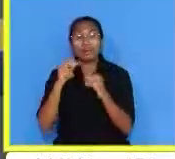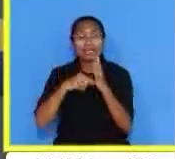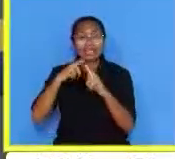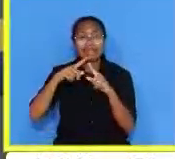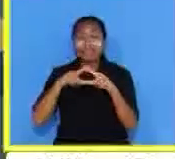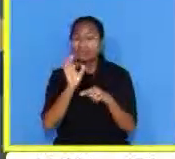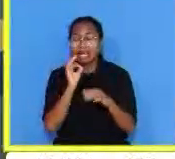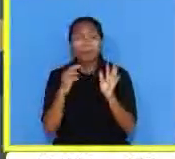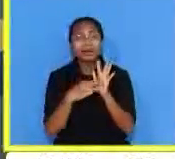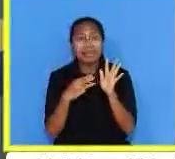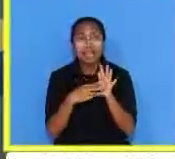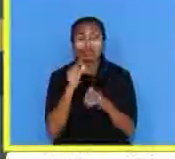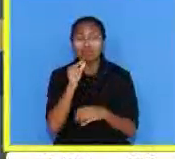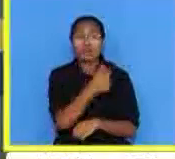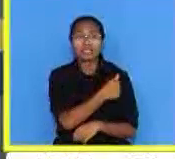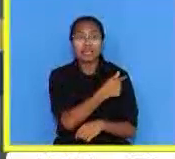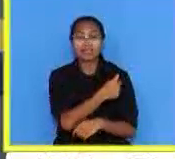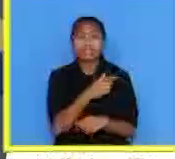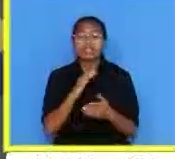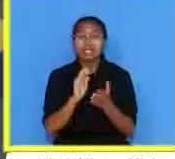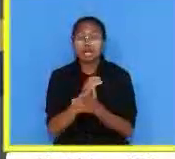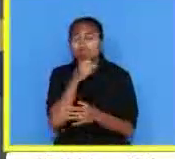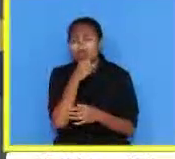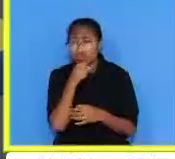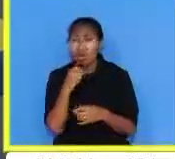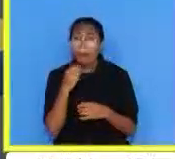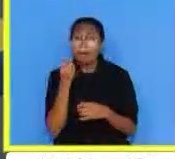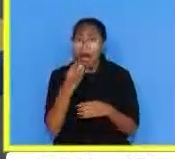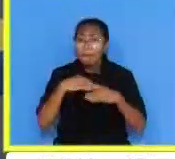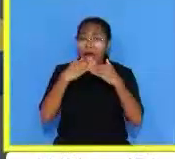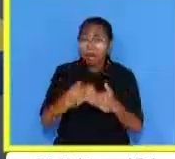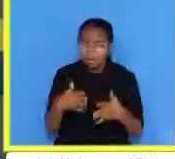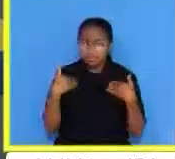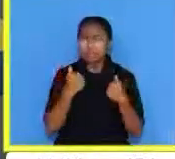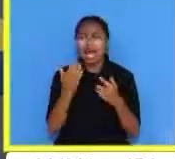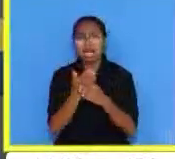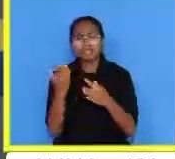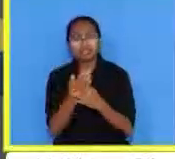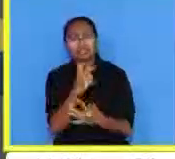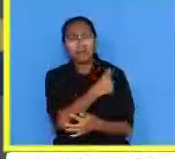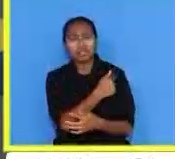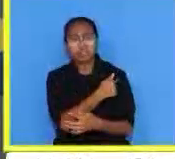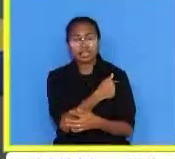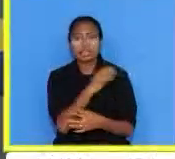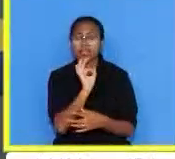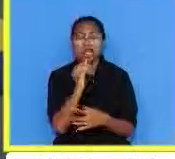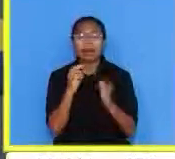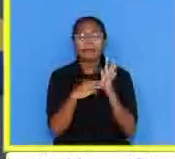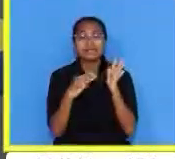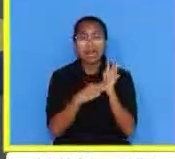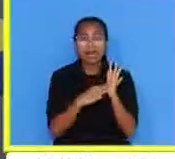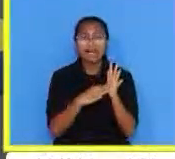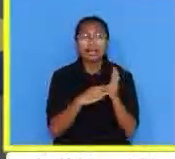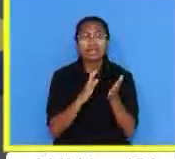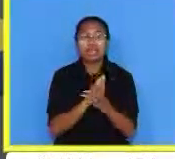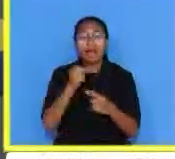ada kendala dan masalah untuk vaksinasi ya. Dari usia berapapun sudah bisa mengakses vaksin dan juga tidak ada halangan dan juga tidak